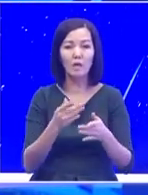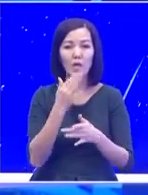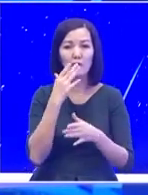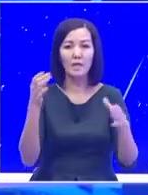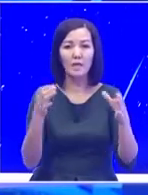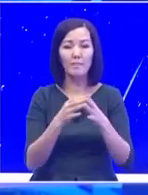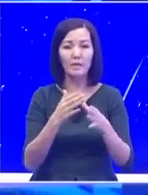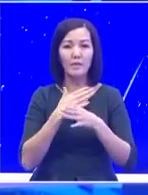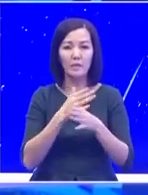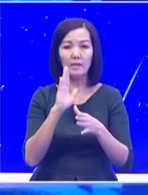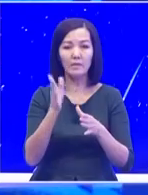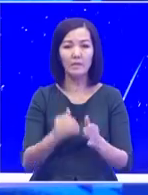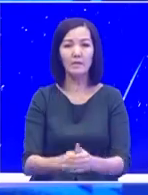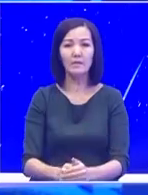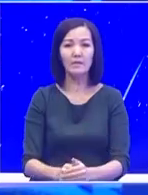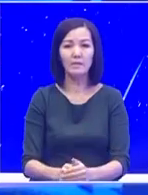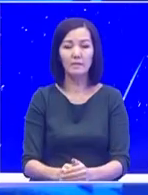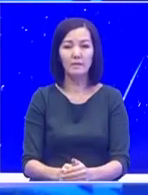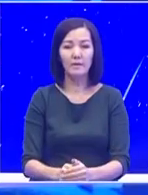белгілі шетелдік компаниялар жәрдемдесті.